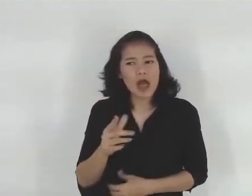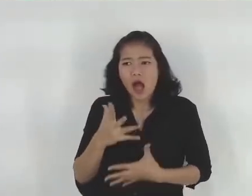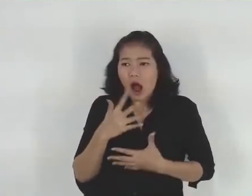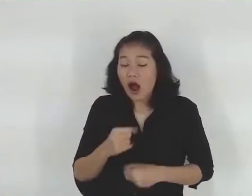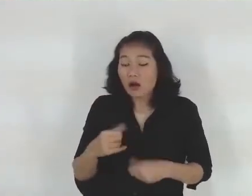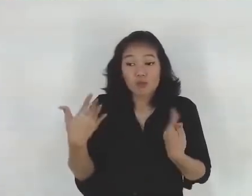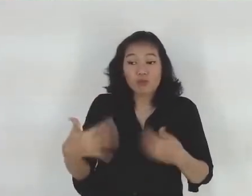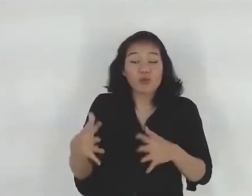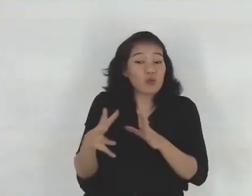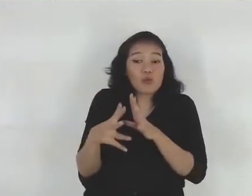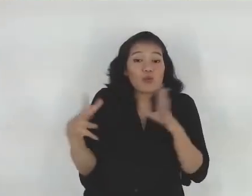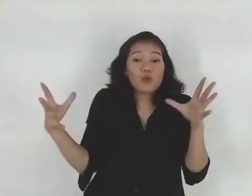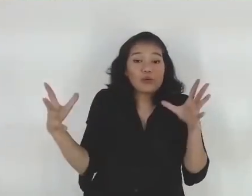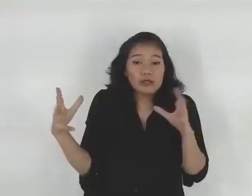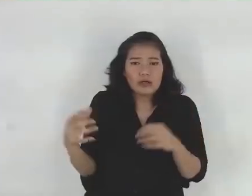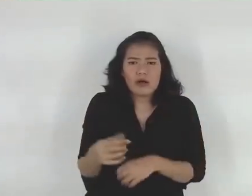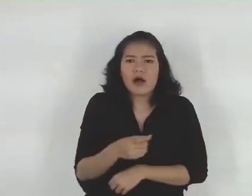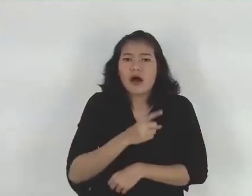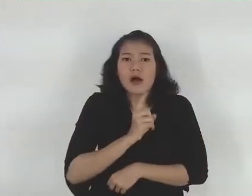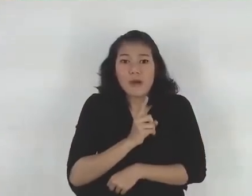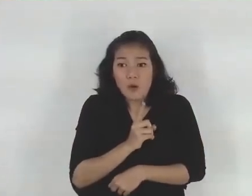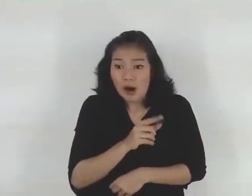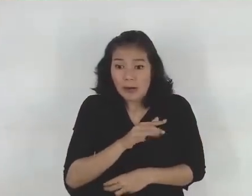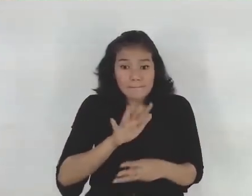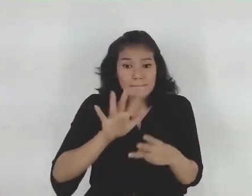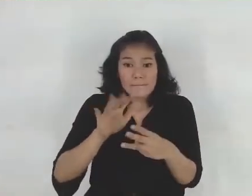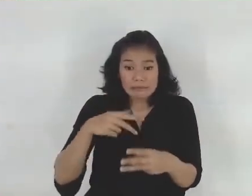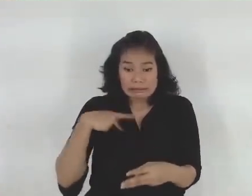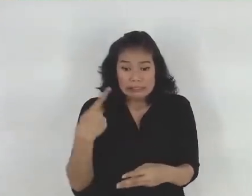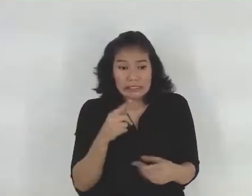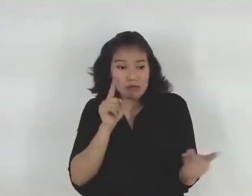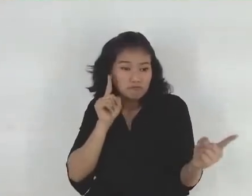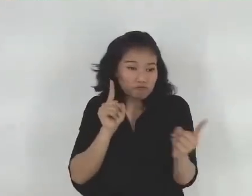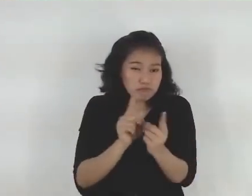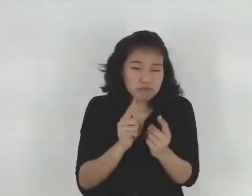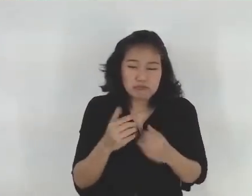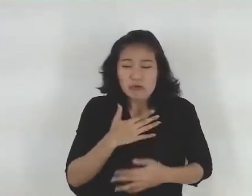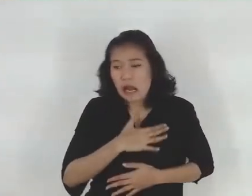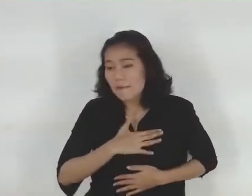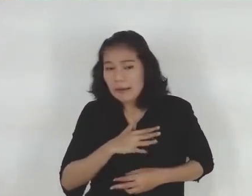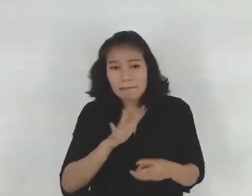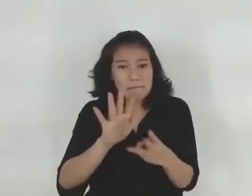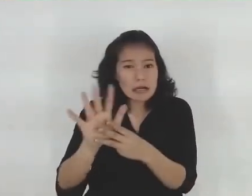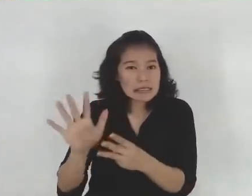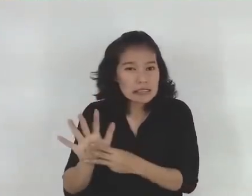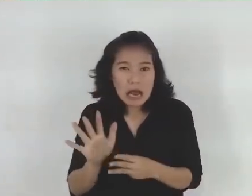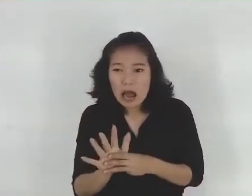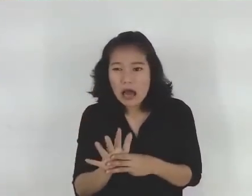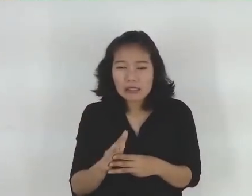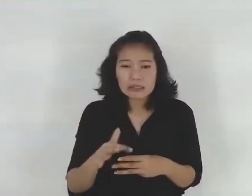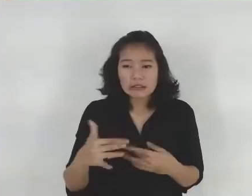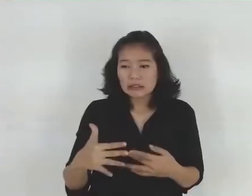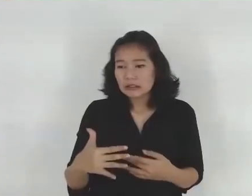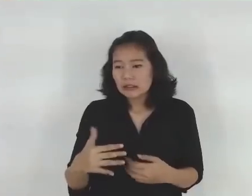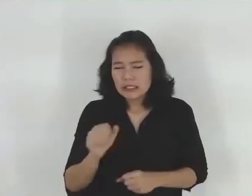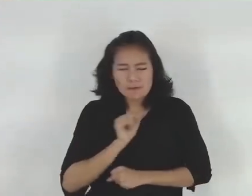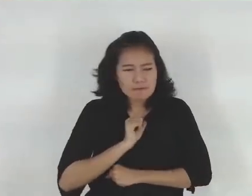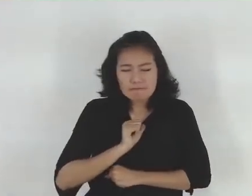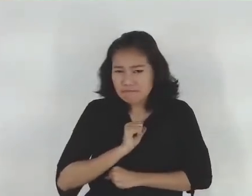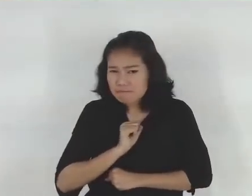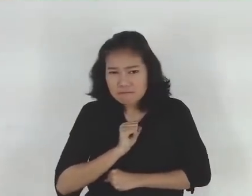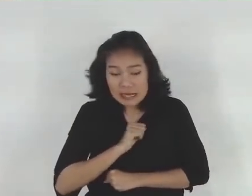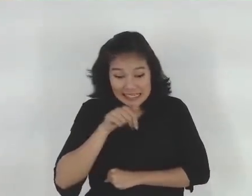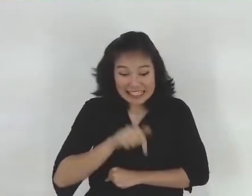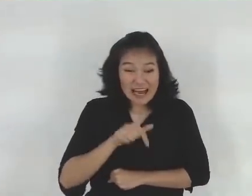biasa bahwa apapun masalah yang kita alami apapun pergumulan yang sedang kita alami